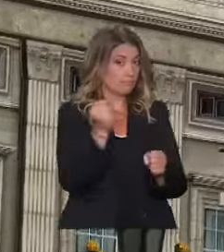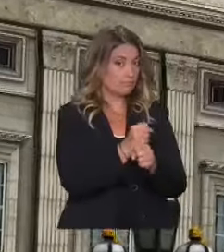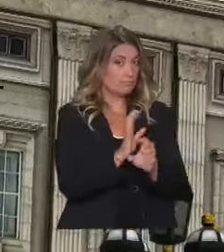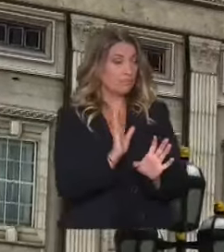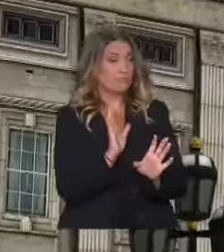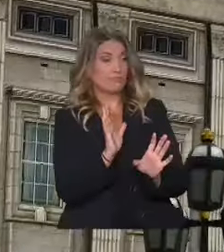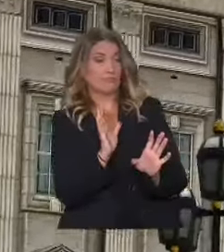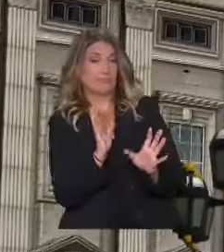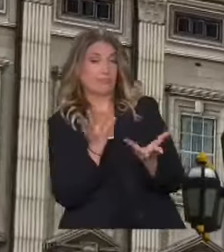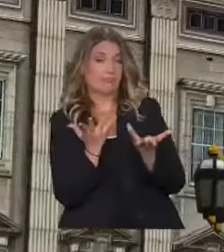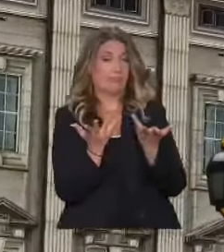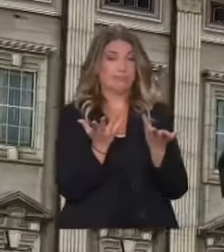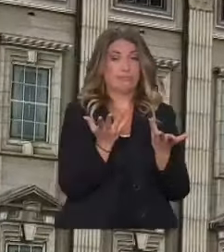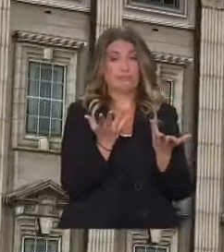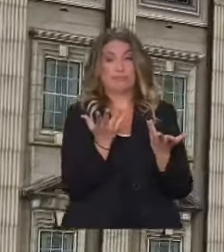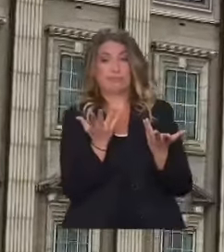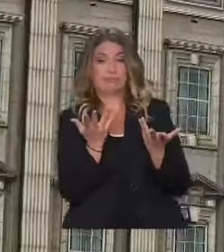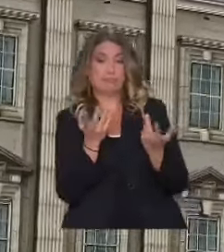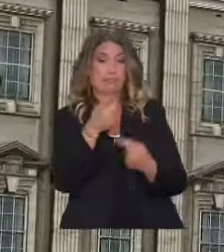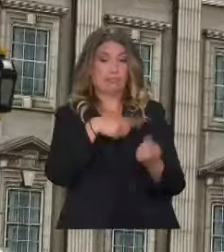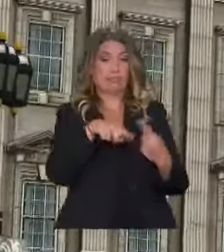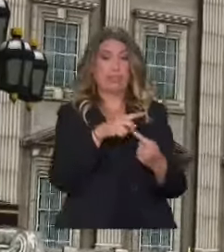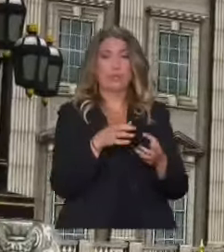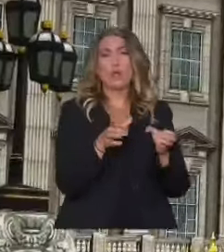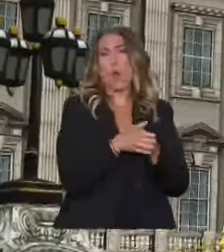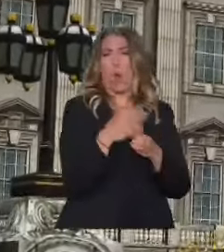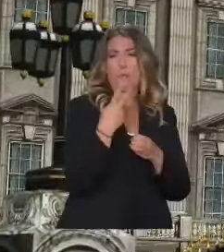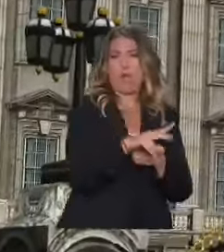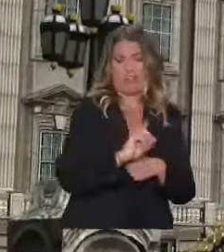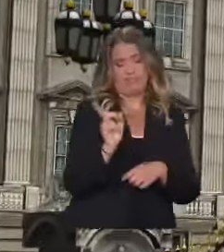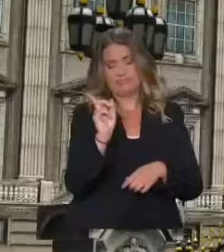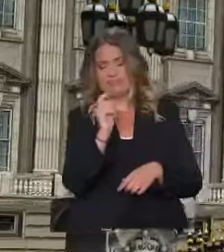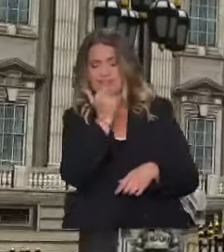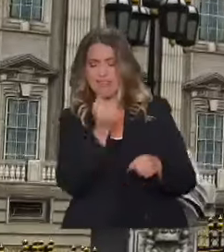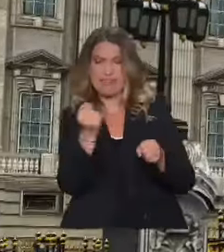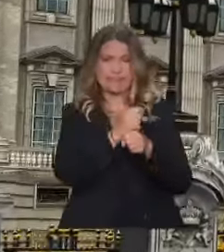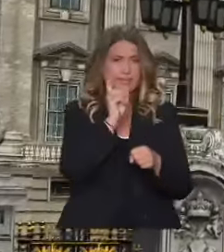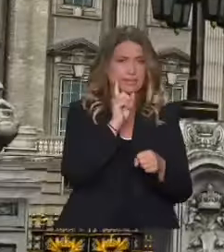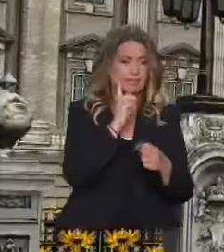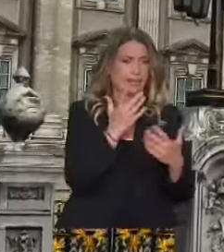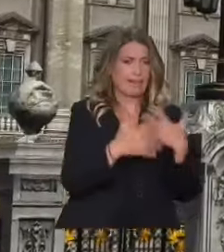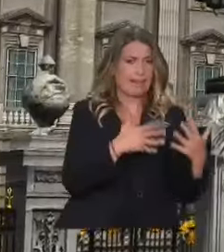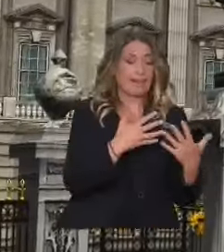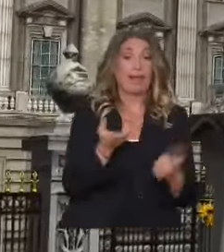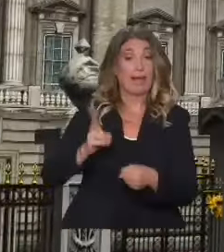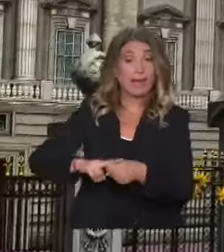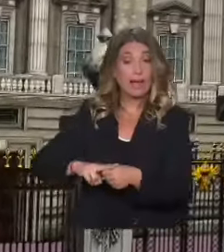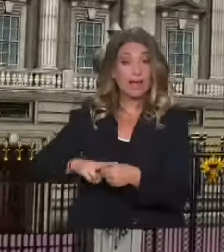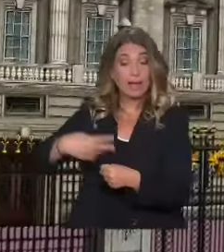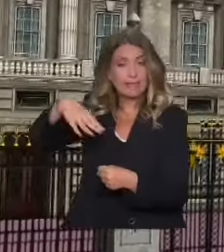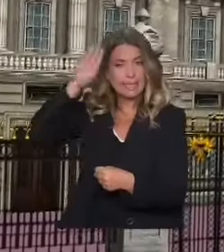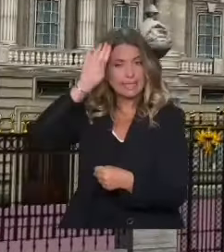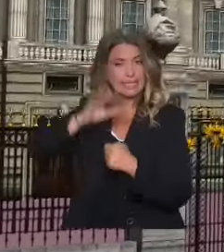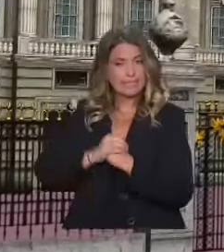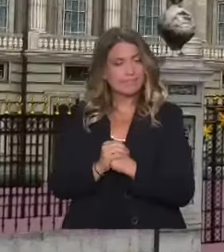αμφιβολία, αμφισβητείται και από τους ίδιους τους συντηρητικούς και πάνω εδώ φεύγει η Βασίλισσα. Τα πράγματα